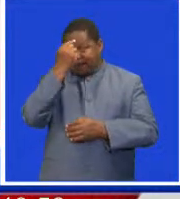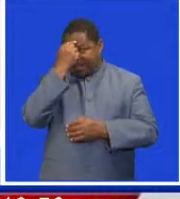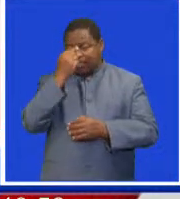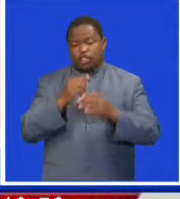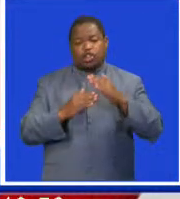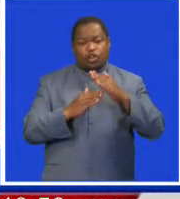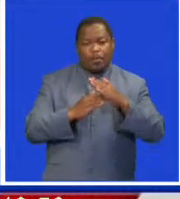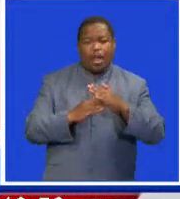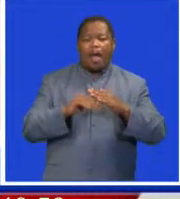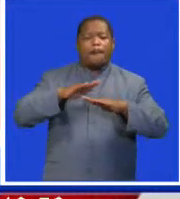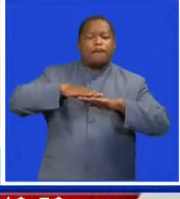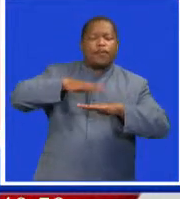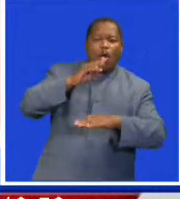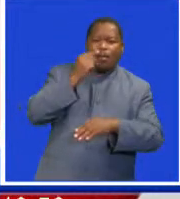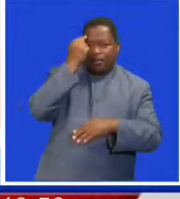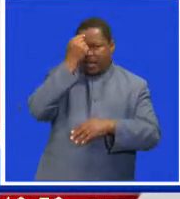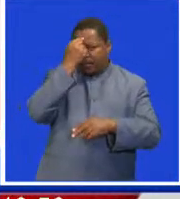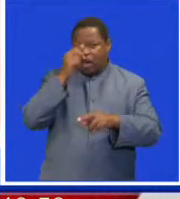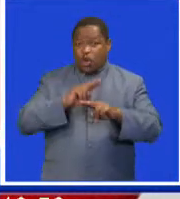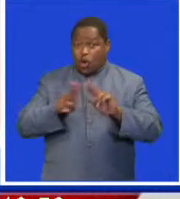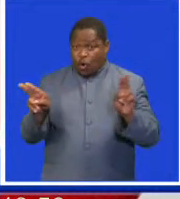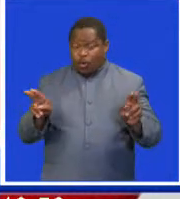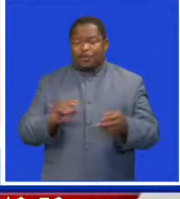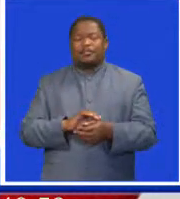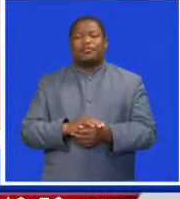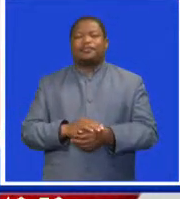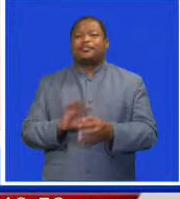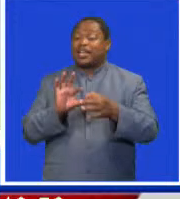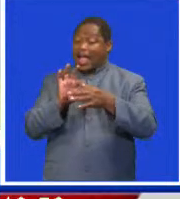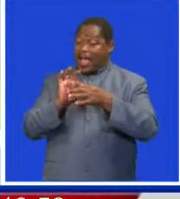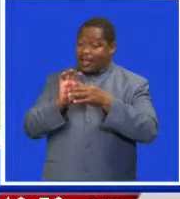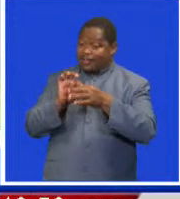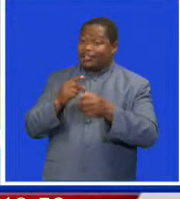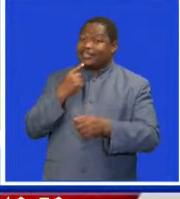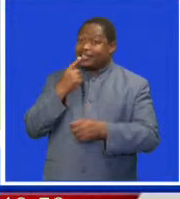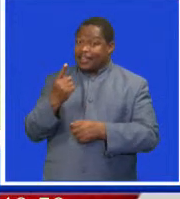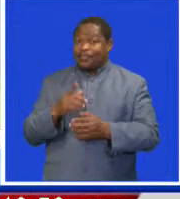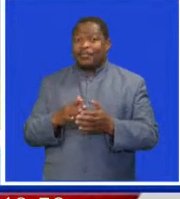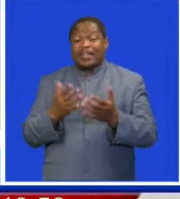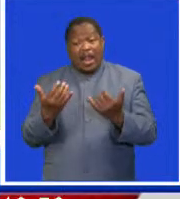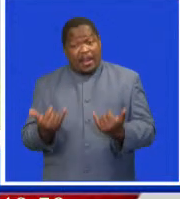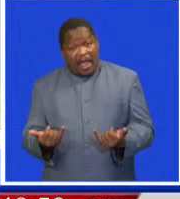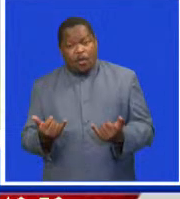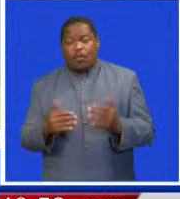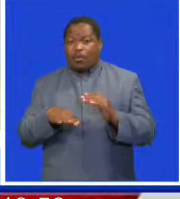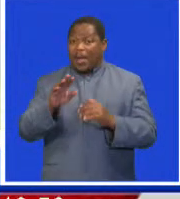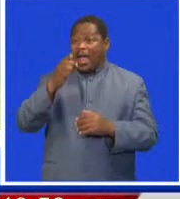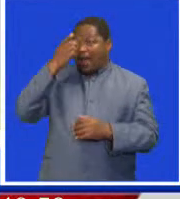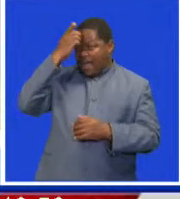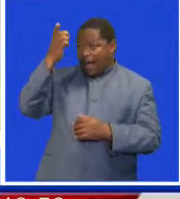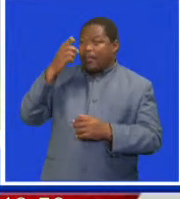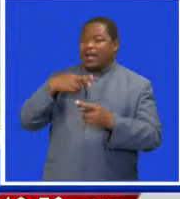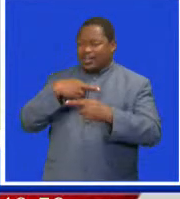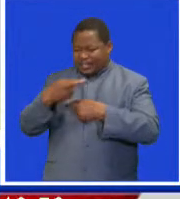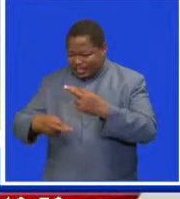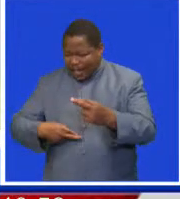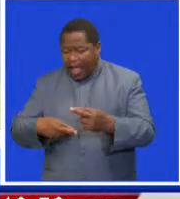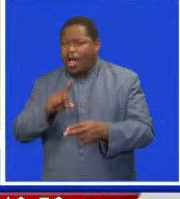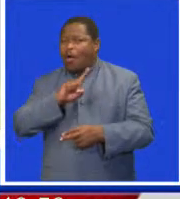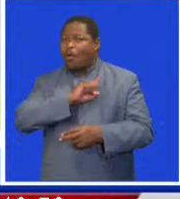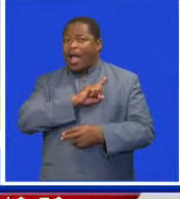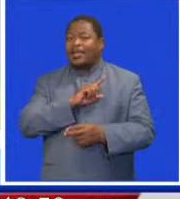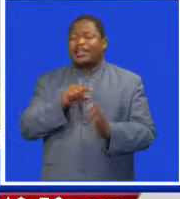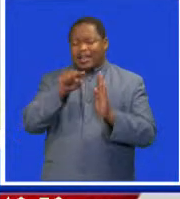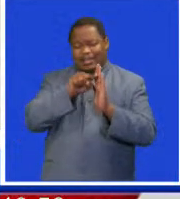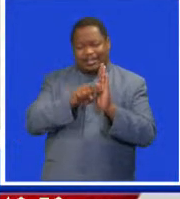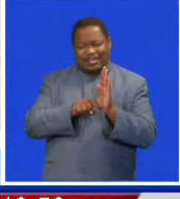njengalokhu kulikhuni kuhlonipha imigomo yahulumende kule midlalo yelibanga ngoba iba nebadlali labanengisibili kunginyalo emidlalo